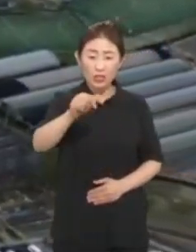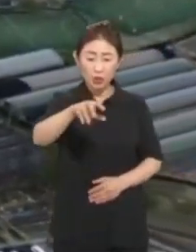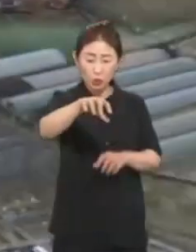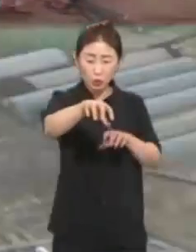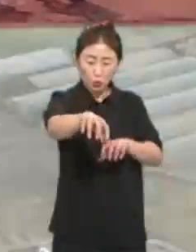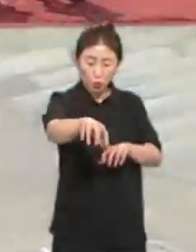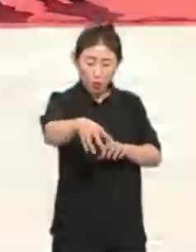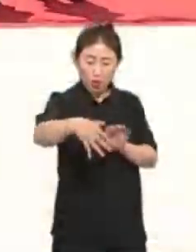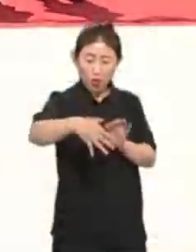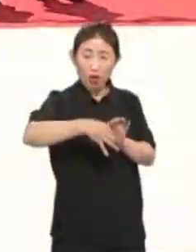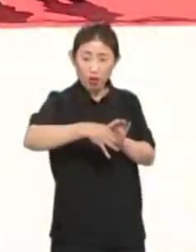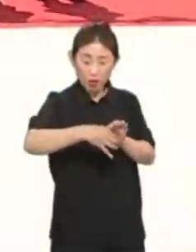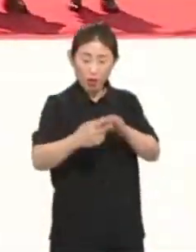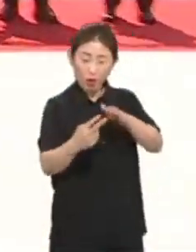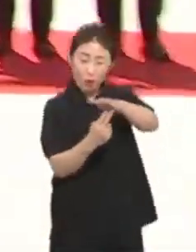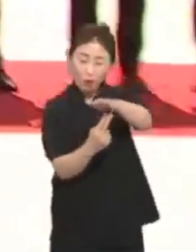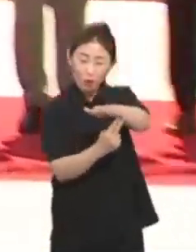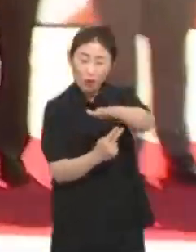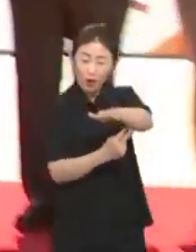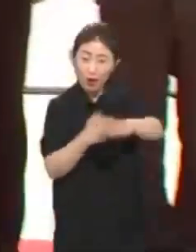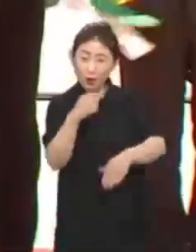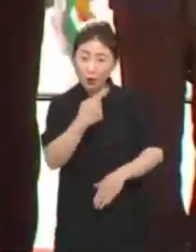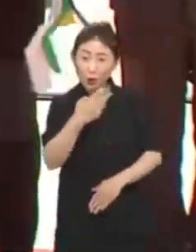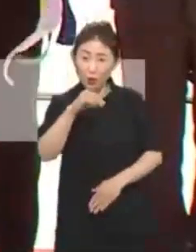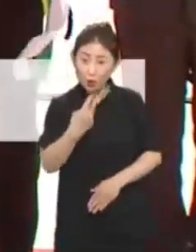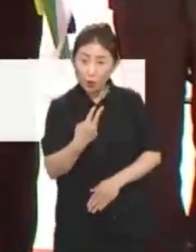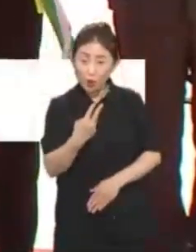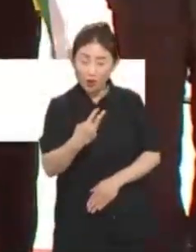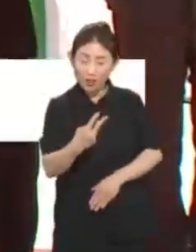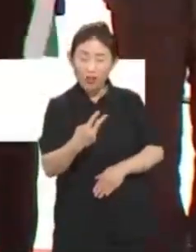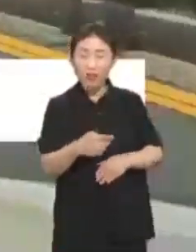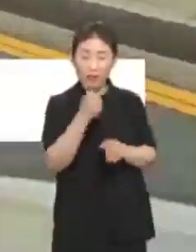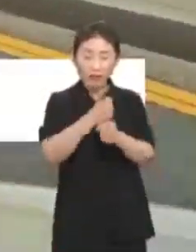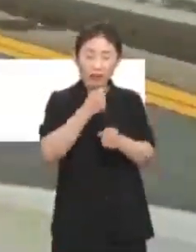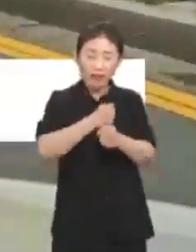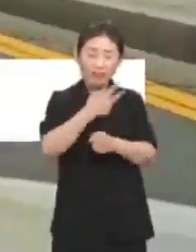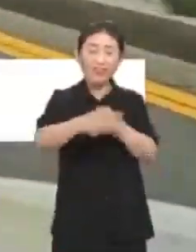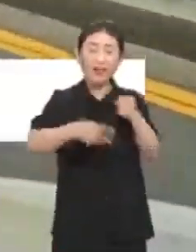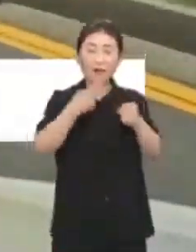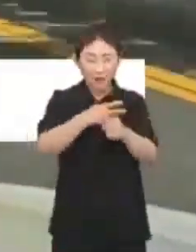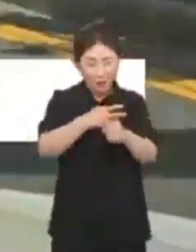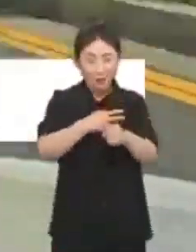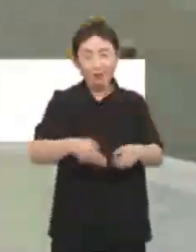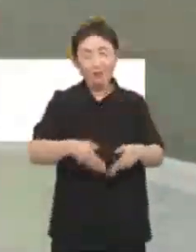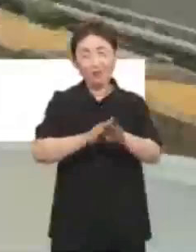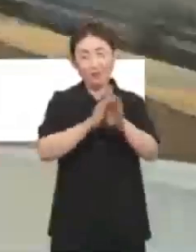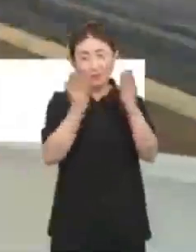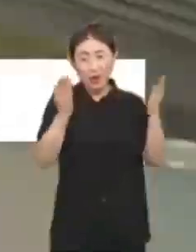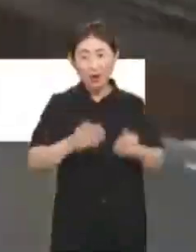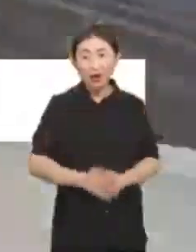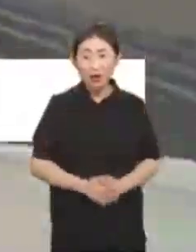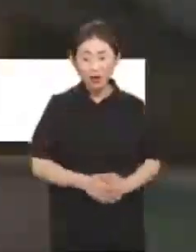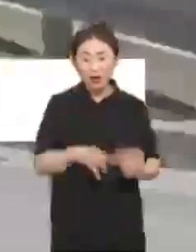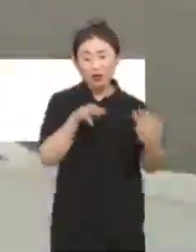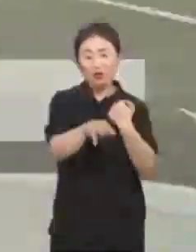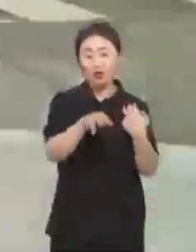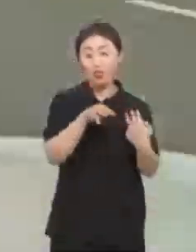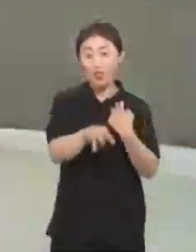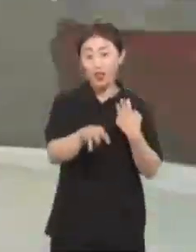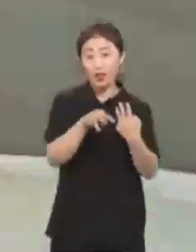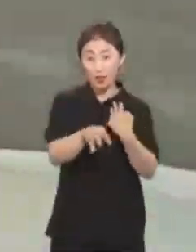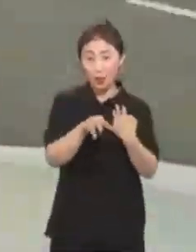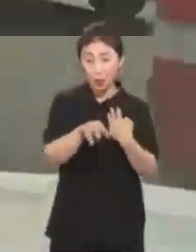원신흥동을 연결하는 도솔대교가 착공 3년 만에 개통됐습니다. 왕복 6차로 규모로 서구 월평동